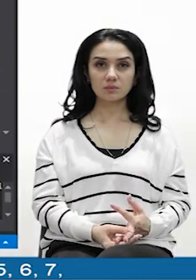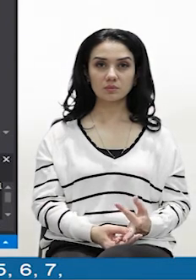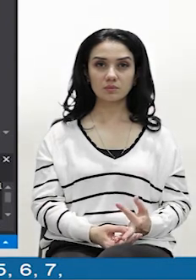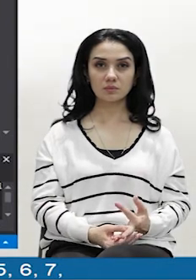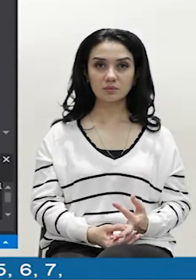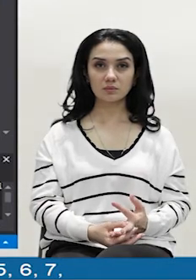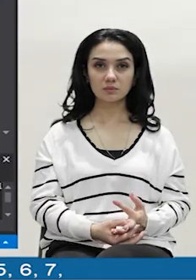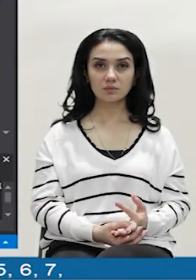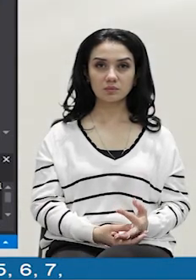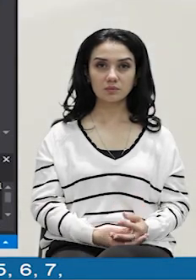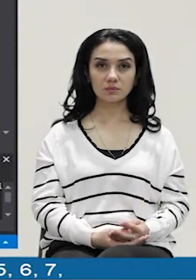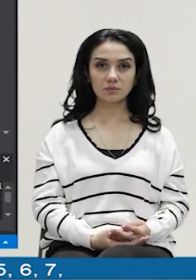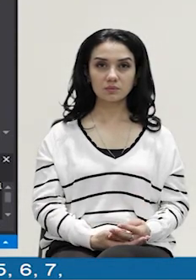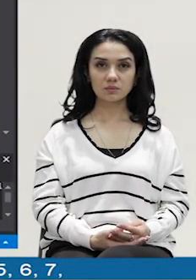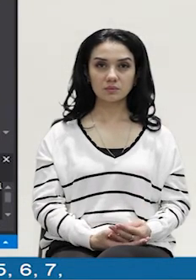Xo'sh.